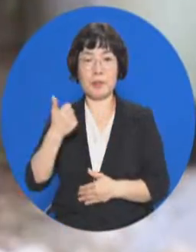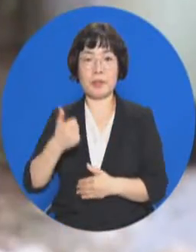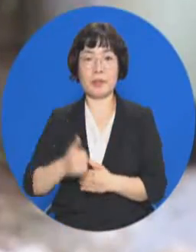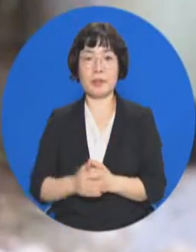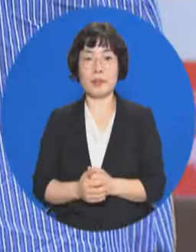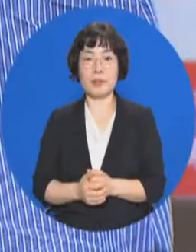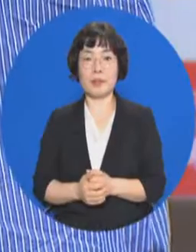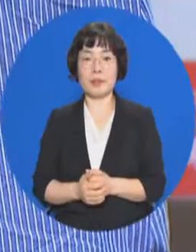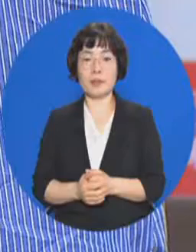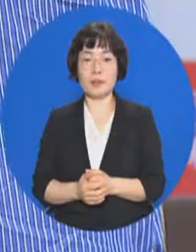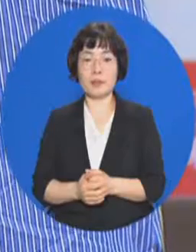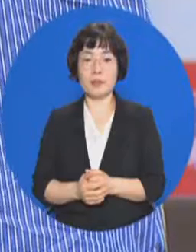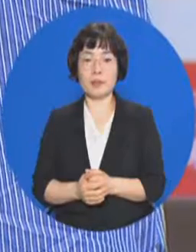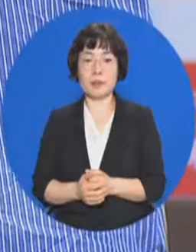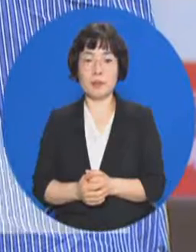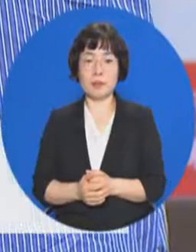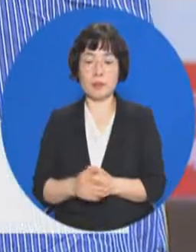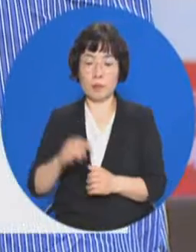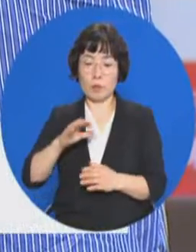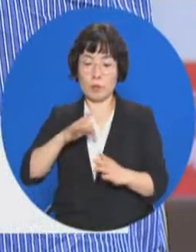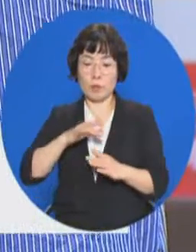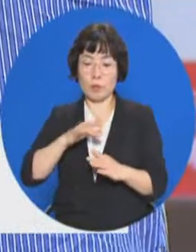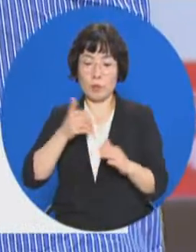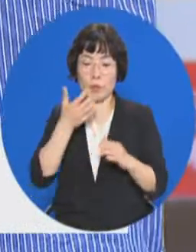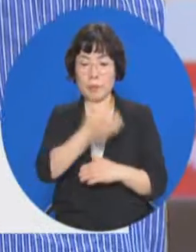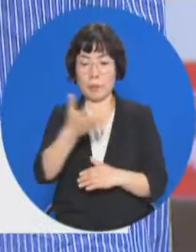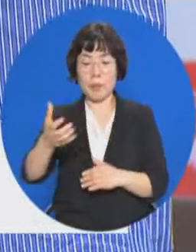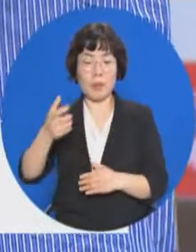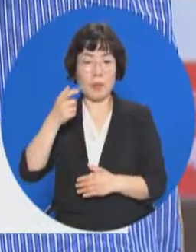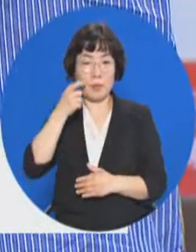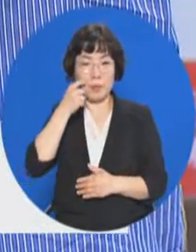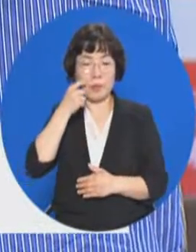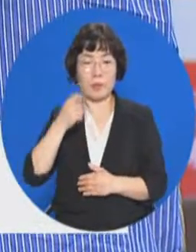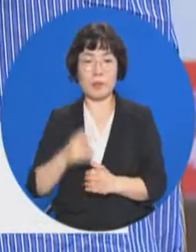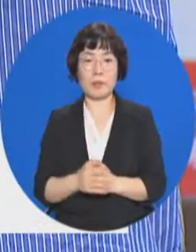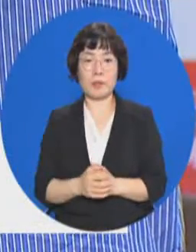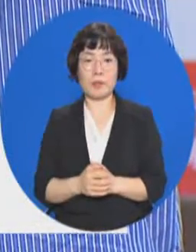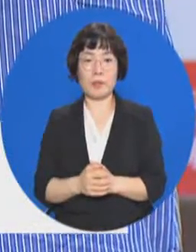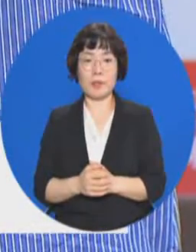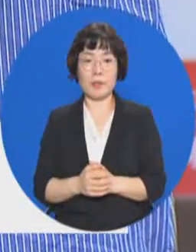터뜨렸습니다. 이게 이제 무서워서 어디로 나가도 못해. 무서워서.